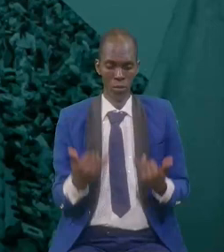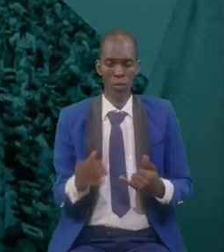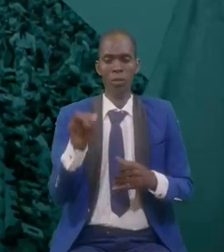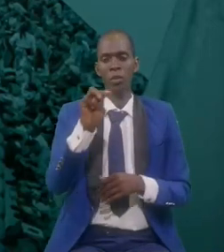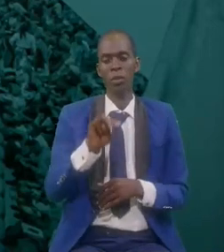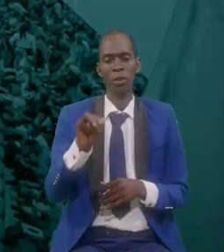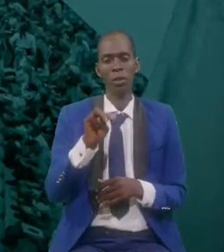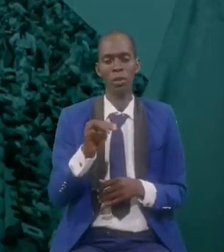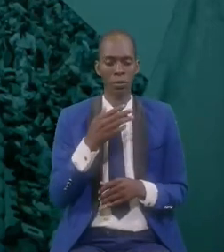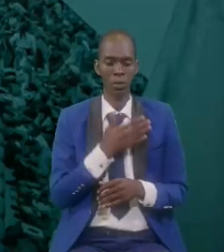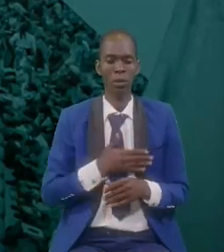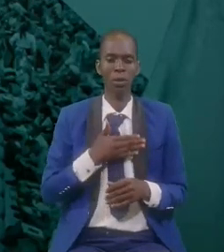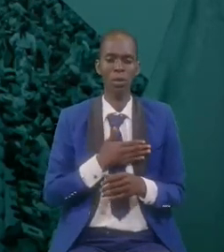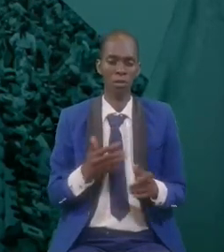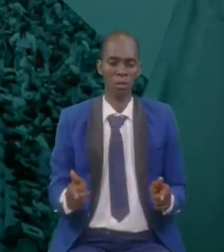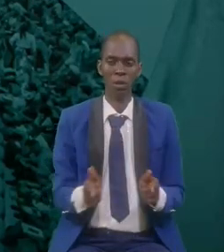après.